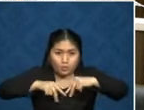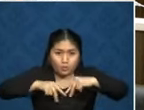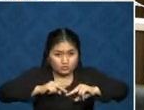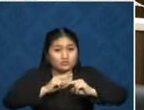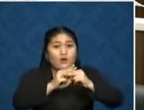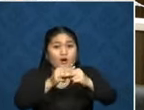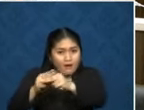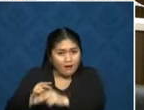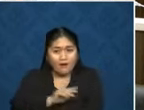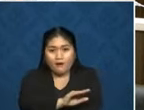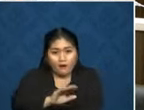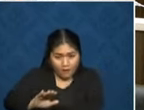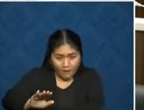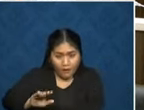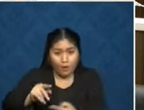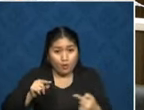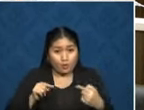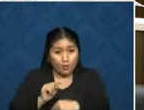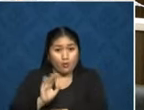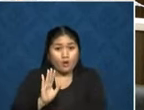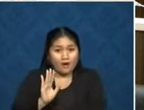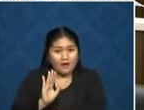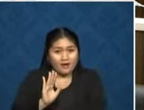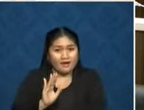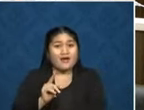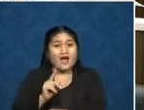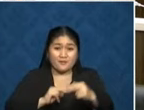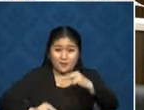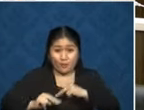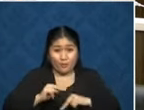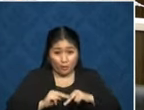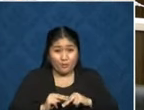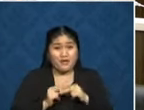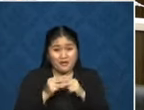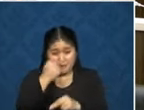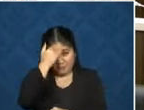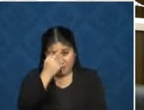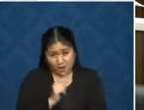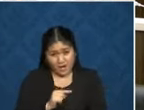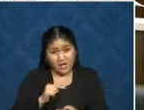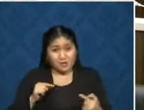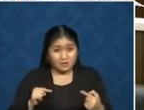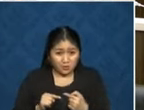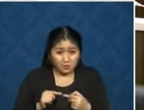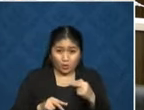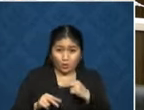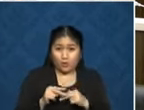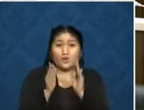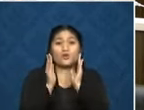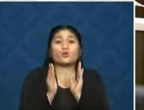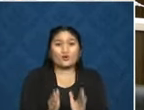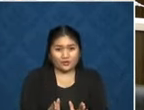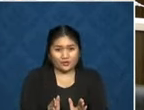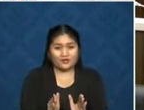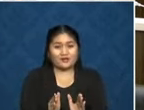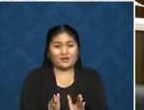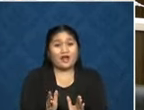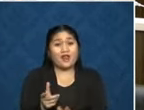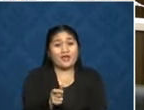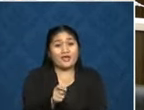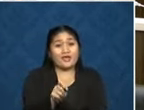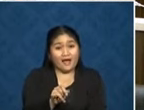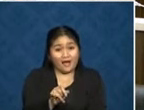องนะครับมันถูกต้องที่ปล่อยให้มันควบคุมด้วยตัวเองเนี่ยมันต้องเป็นถูกควบคุมด้วยมนุษย์แล้วก็